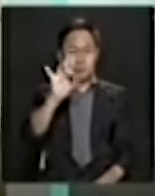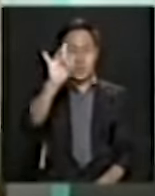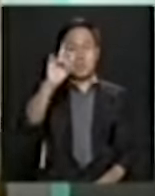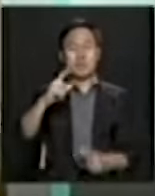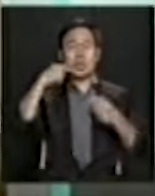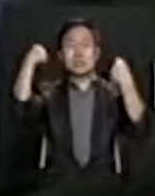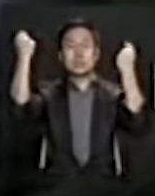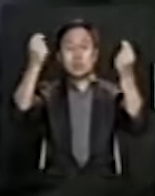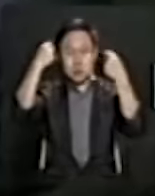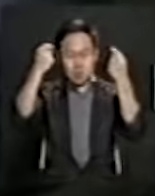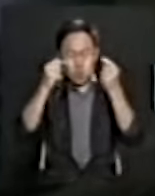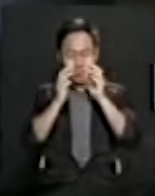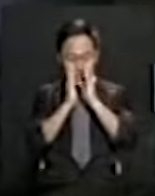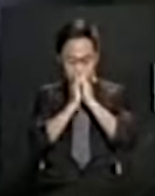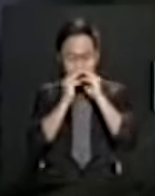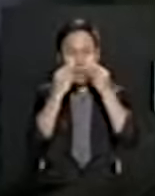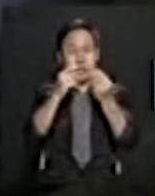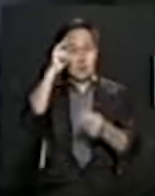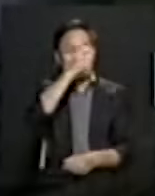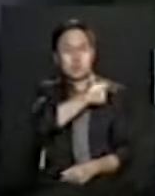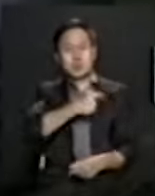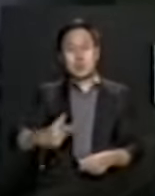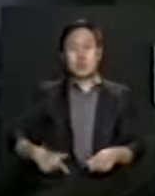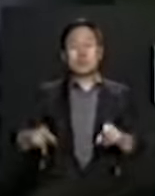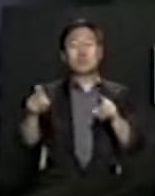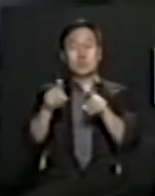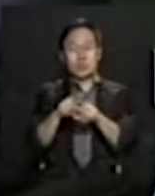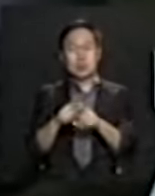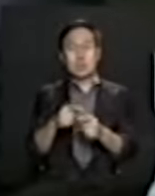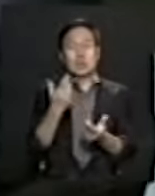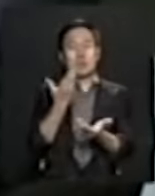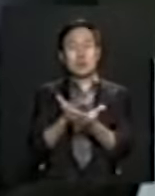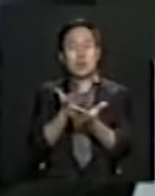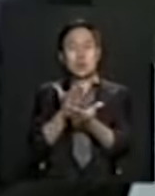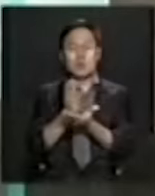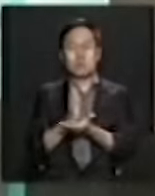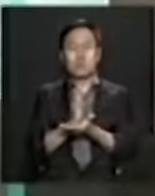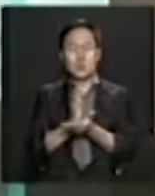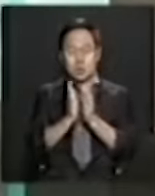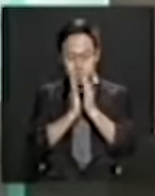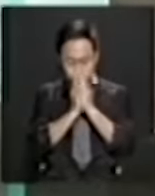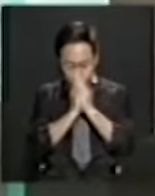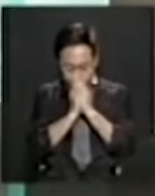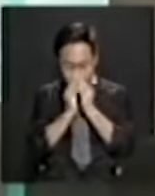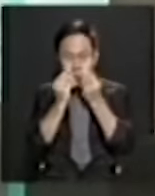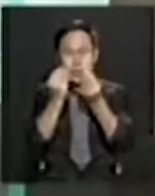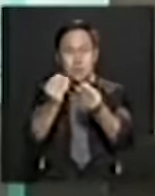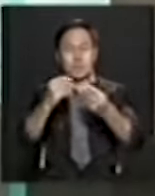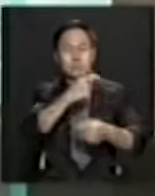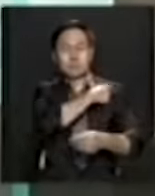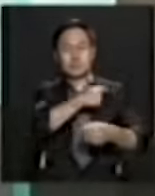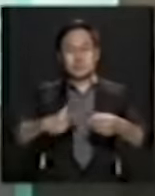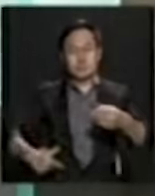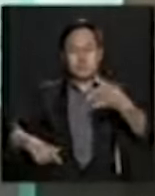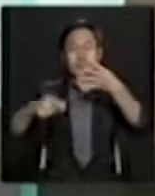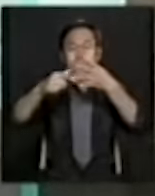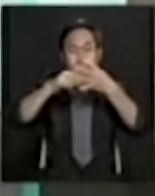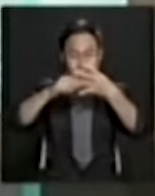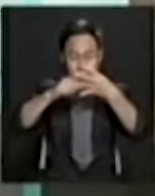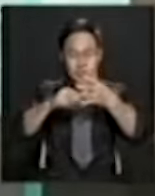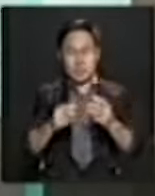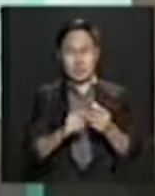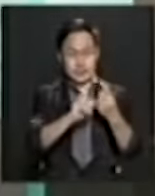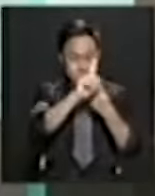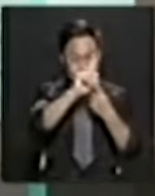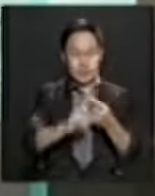ลองแล้วเราก็หารายได้ส่วนหนึ่งมอบให้กับพระเทพนะครับแล้วก็อีกส่วนหนึ่งเราก็มาเข้ากับศูน